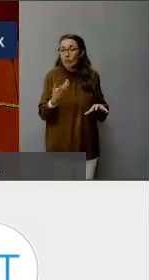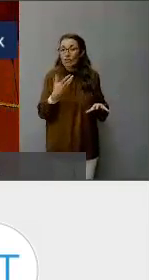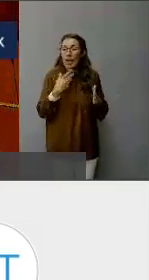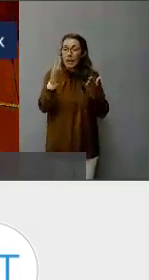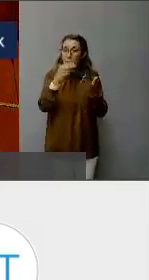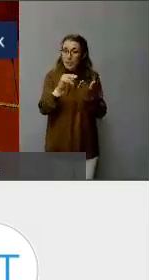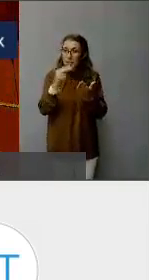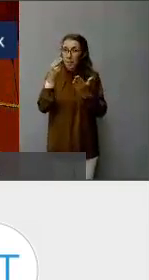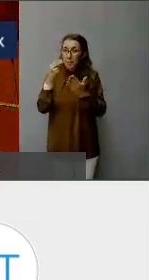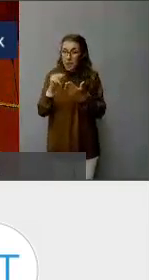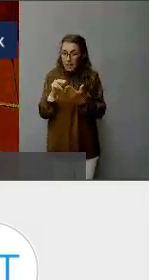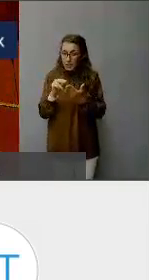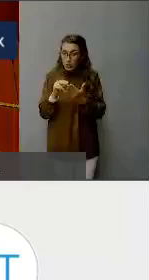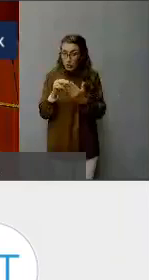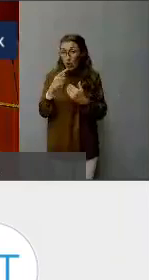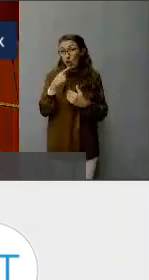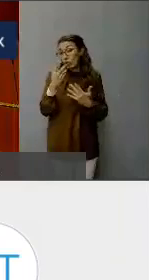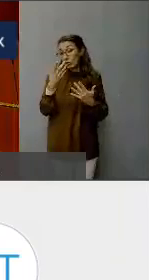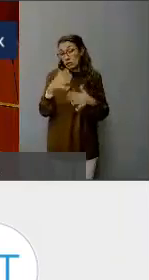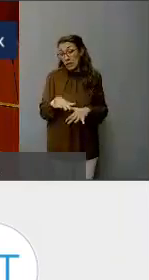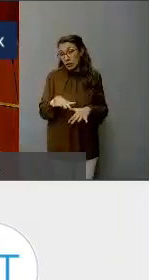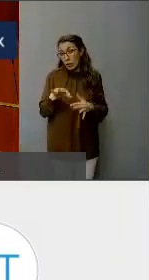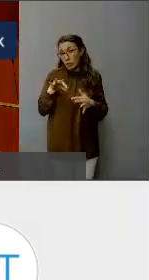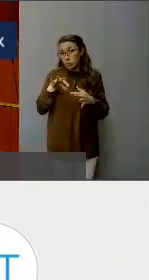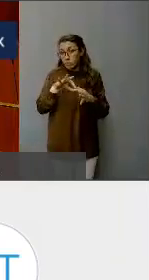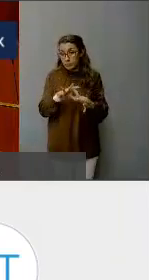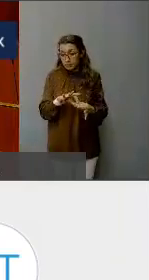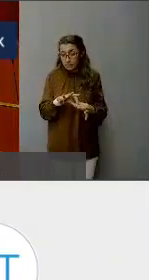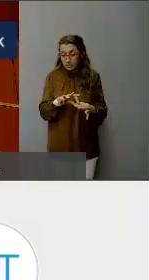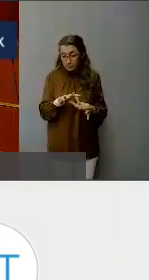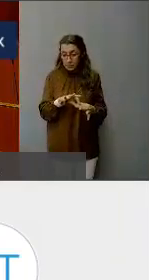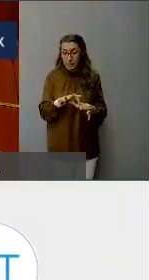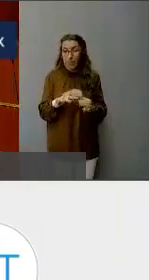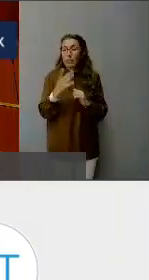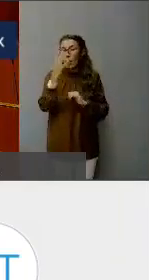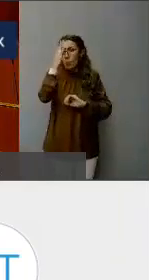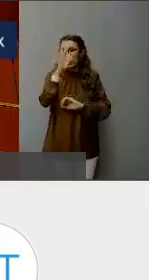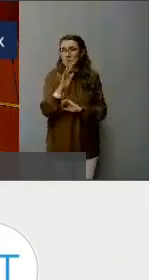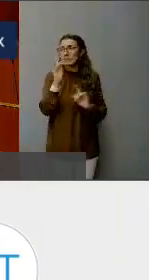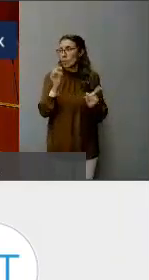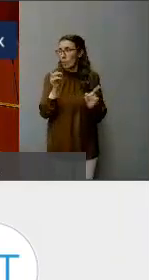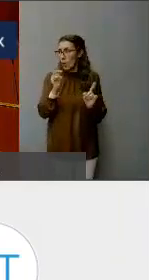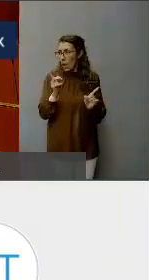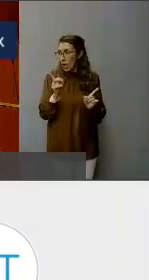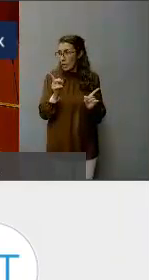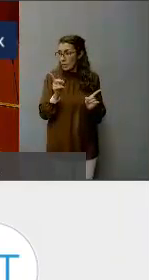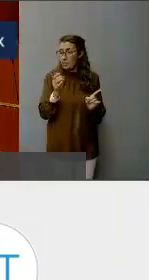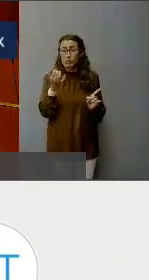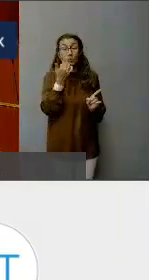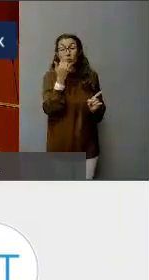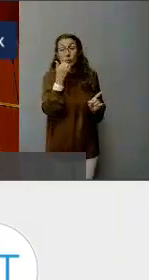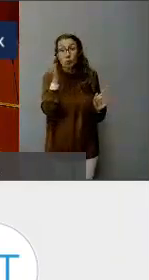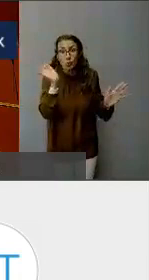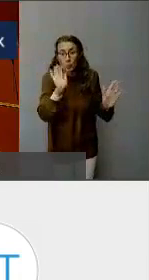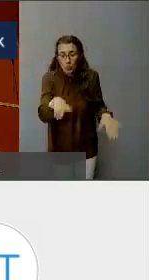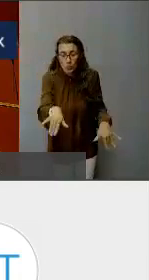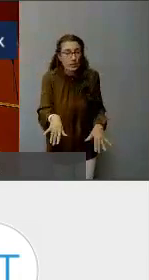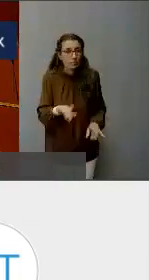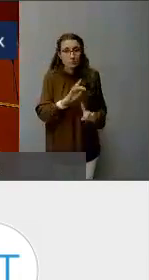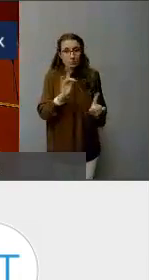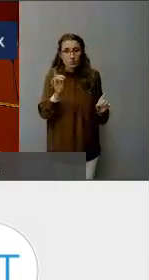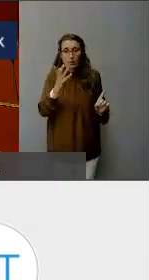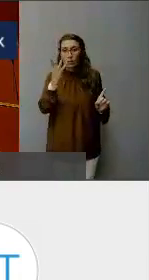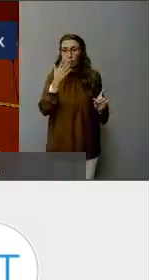tremonti i numeri che abbiamo già visto che vogliono semplicemente ridur ridurre il vate allungare il termine